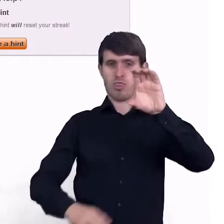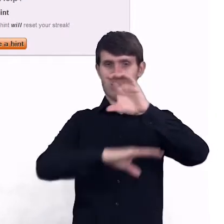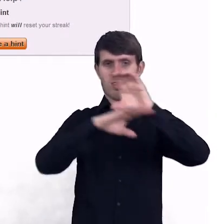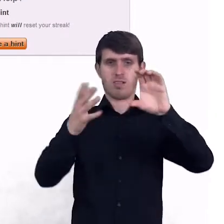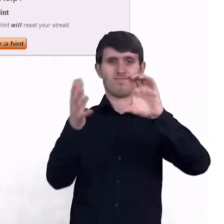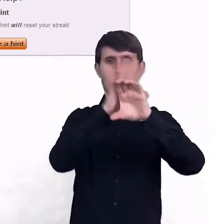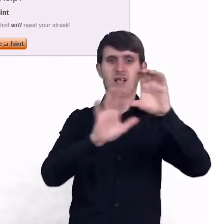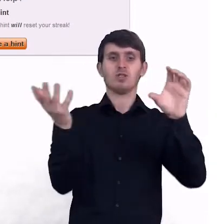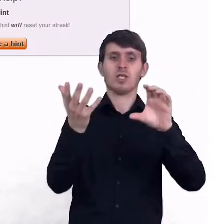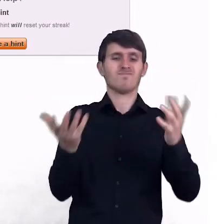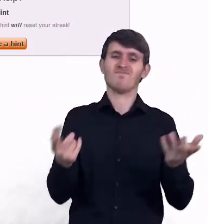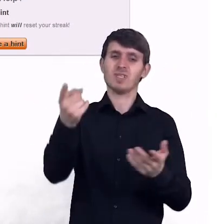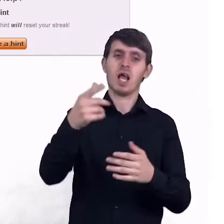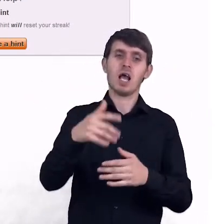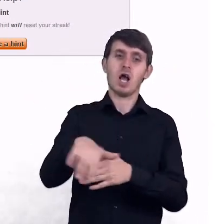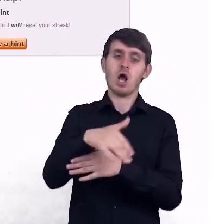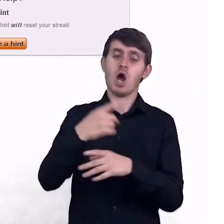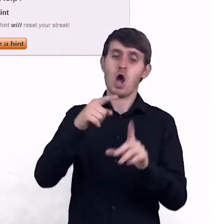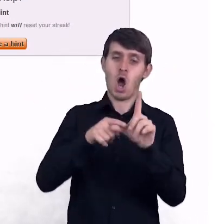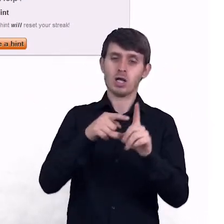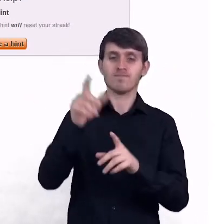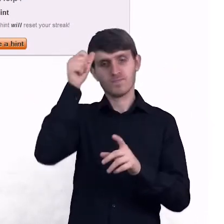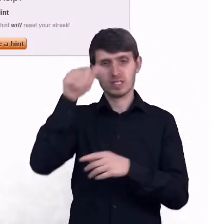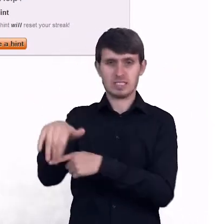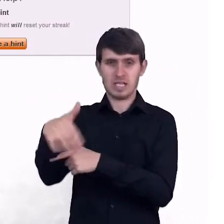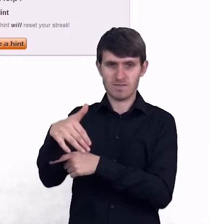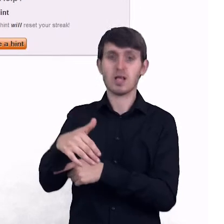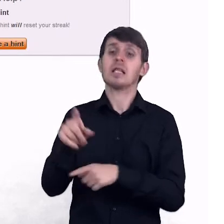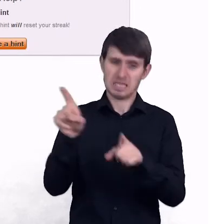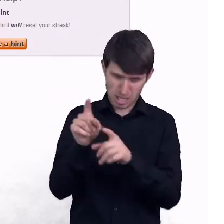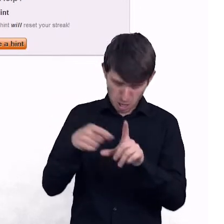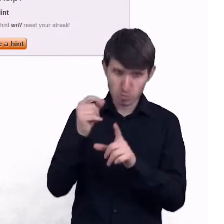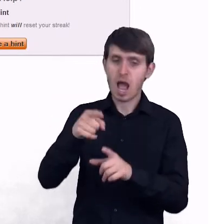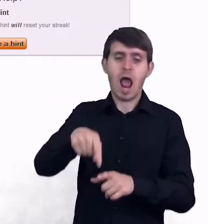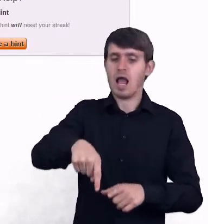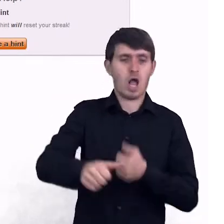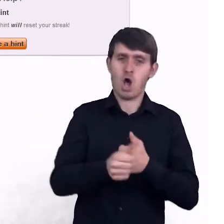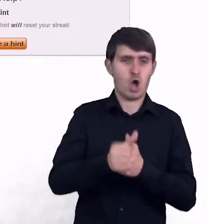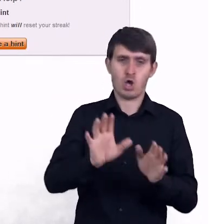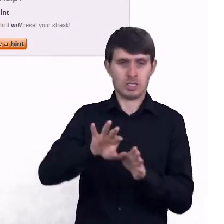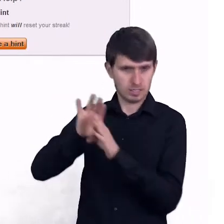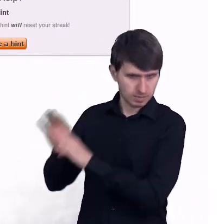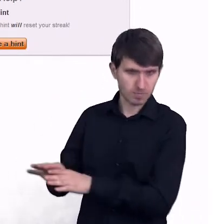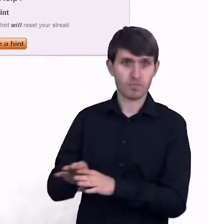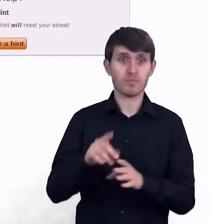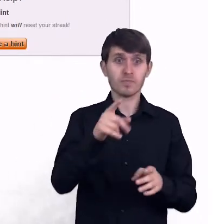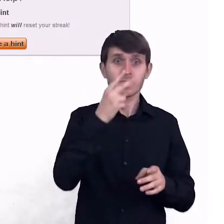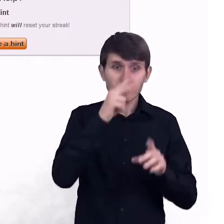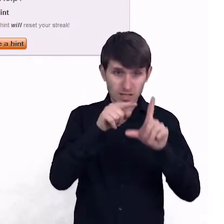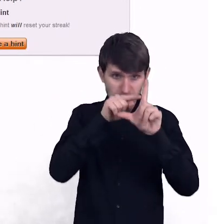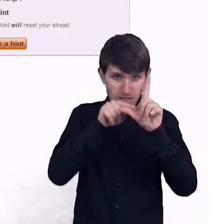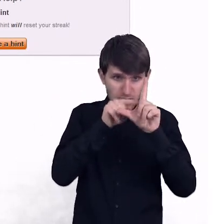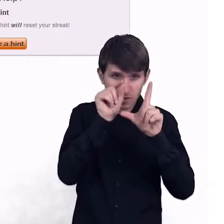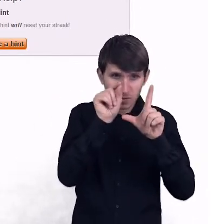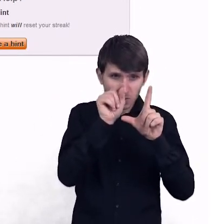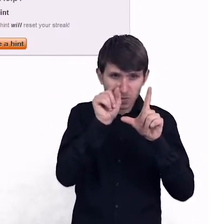i nie da się go zmierzyć w tej chwili mierzycie kąt zewnętrzny to także kąt ale nie ten o który chodzi